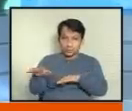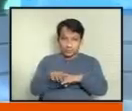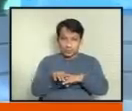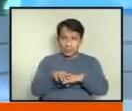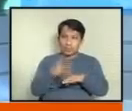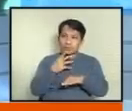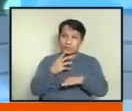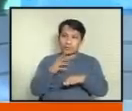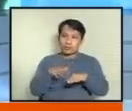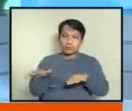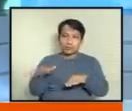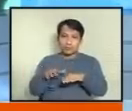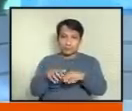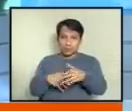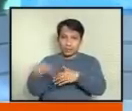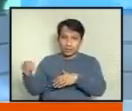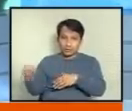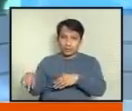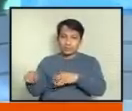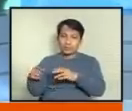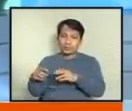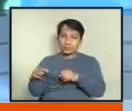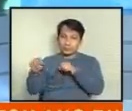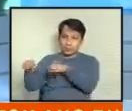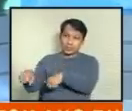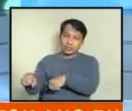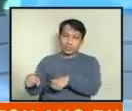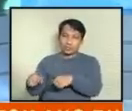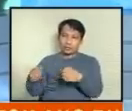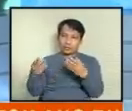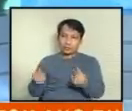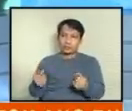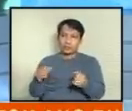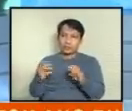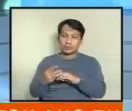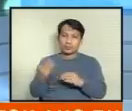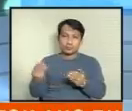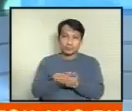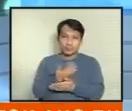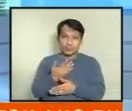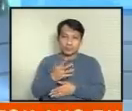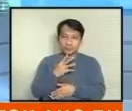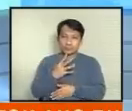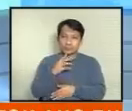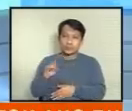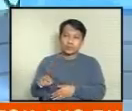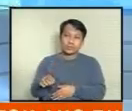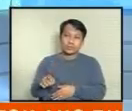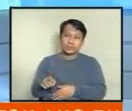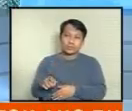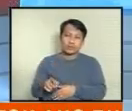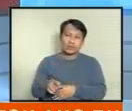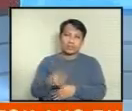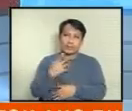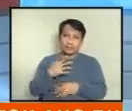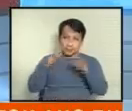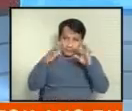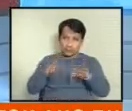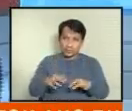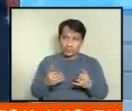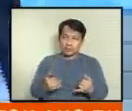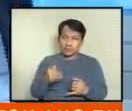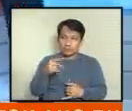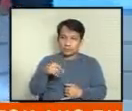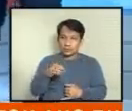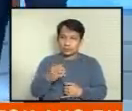tubig papalabas na sa dagat. At ito ay unti-unting naging freshwater lake dahil po doon sa tubig ulan. Ano ngayon ang itsura ng